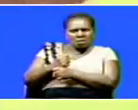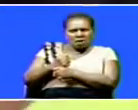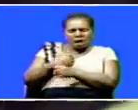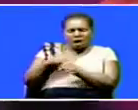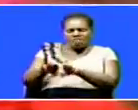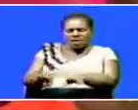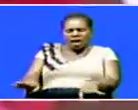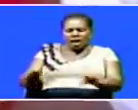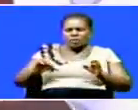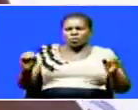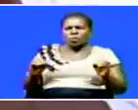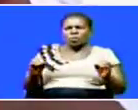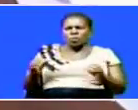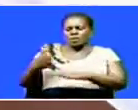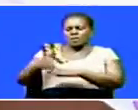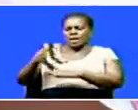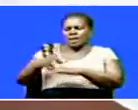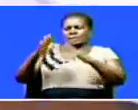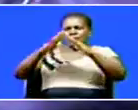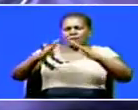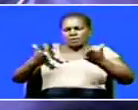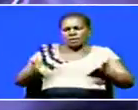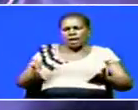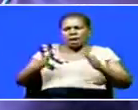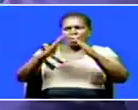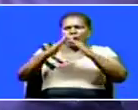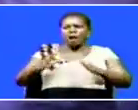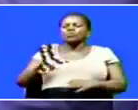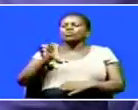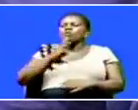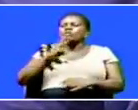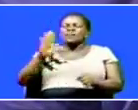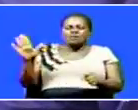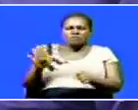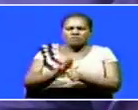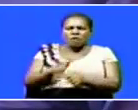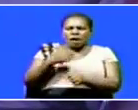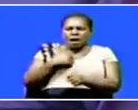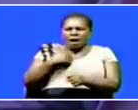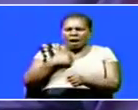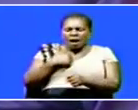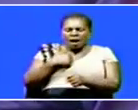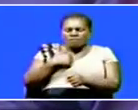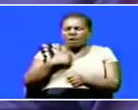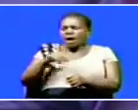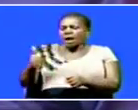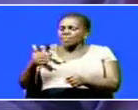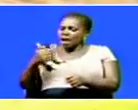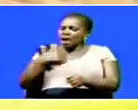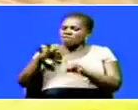kiwaja, wamekoboa manyumba. Sasa hii manyumba inaingia maji na hawana watu stable. Wale wako na